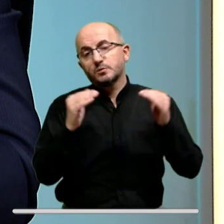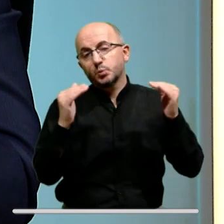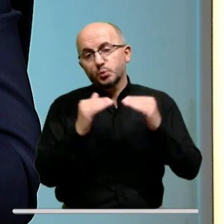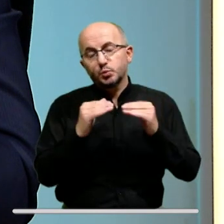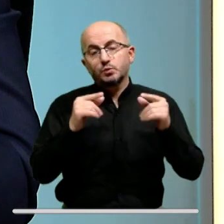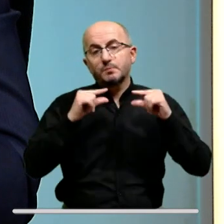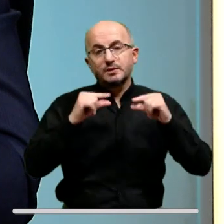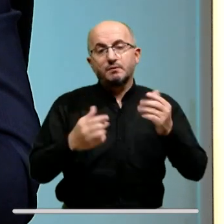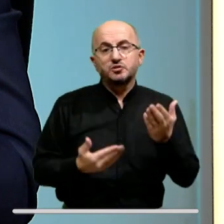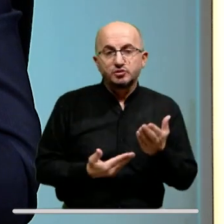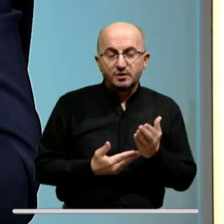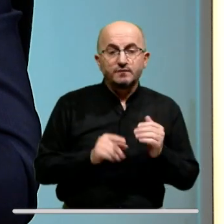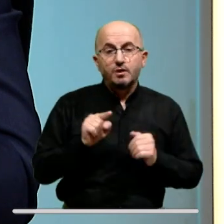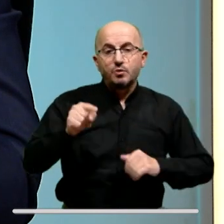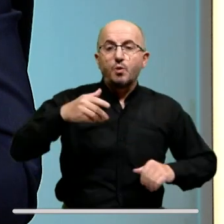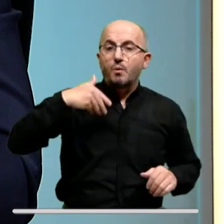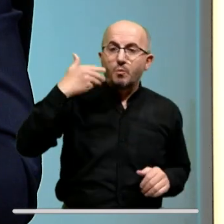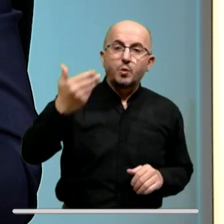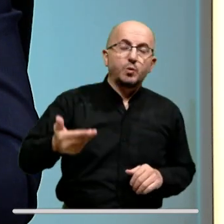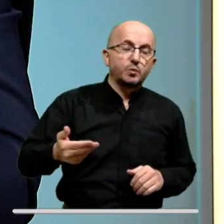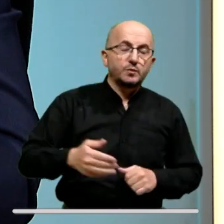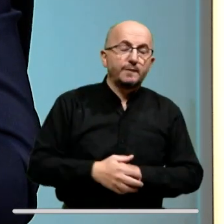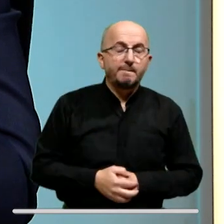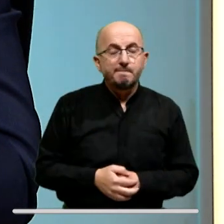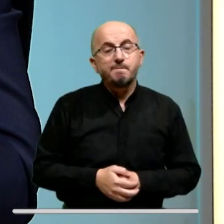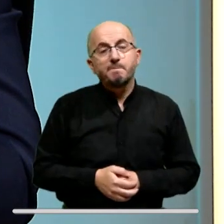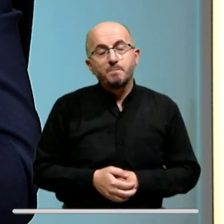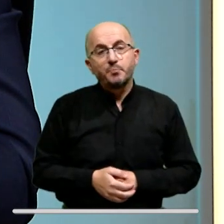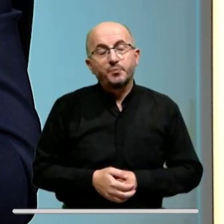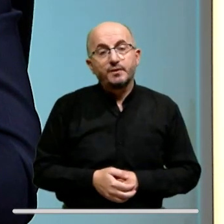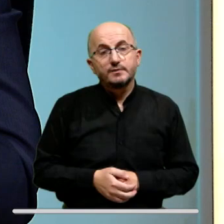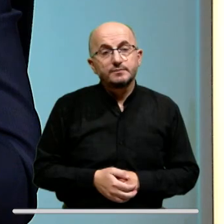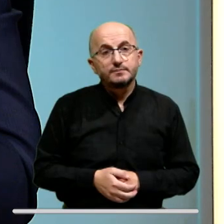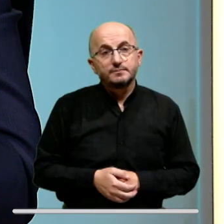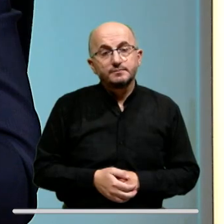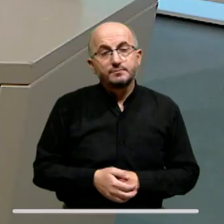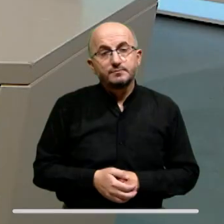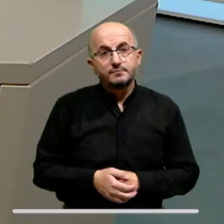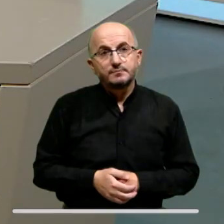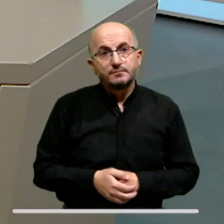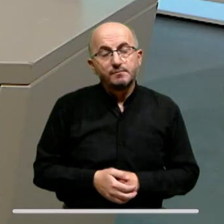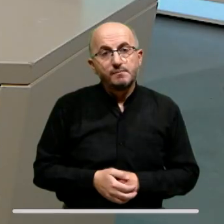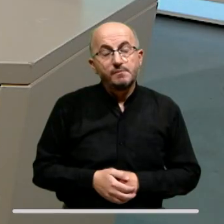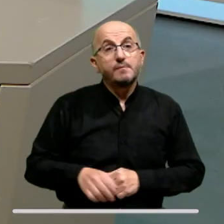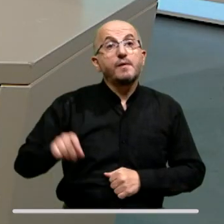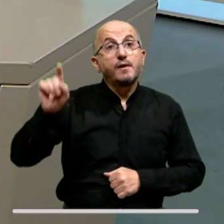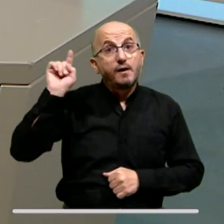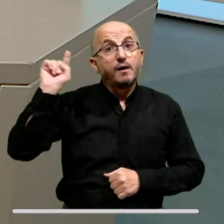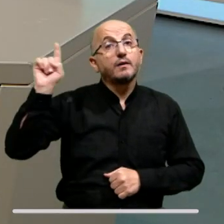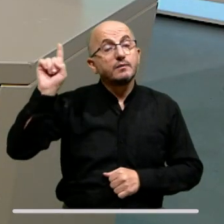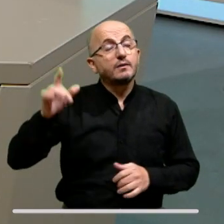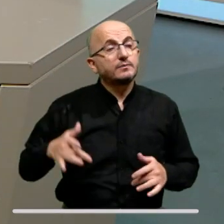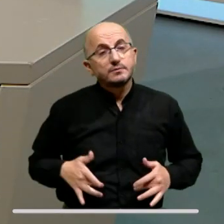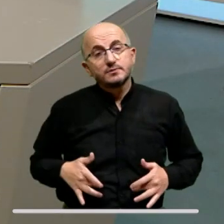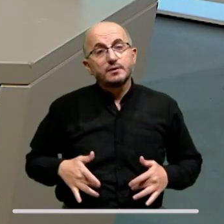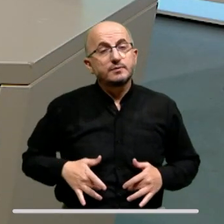hadis-i şerifte şöyle buyurulur. Rıdaullahi fi rıdal valideyn. Yani Allah'ın